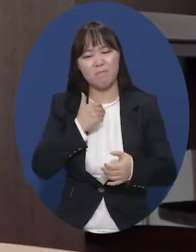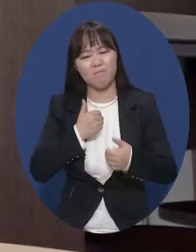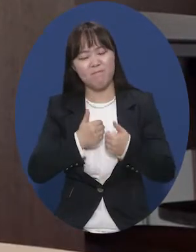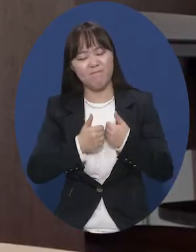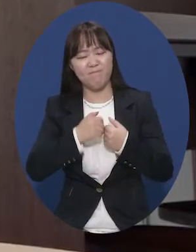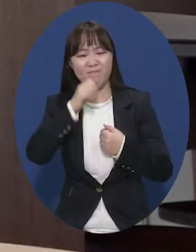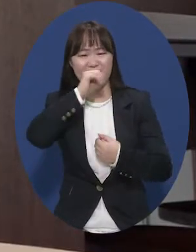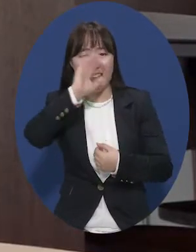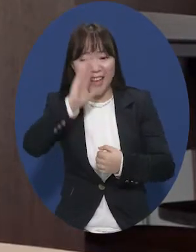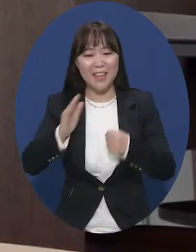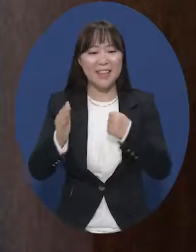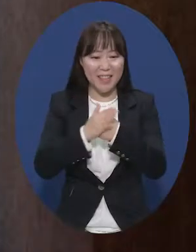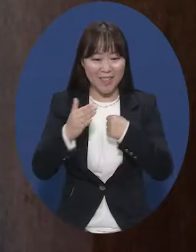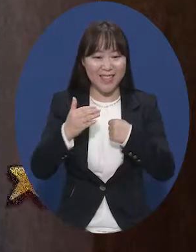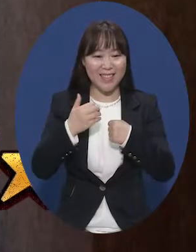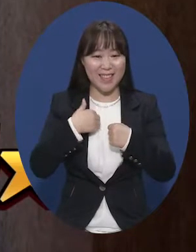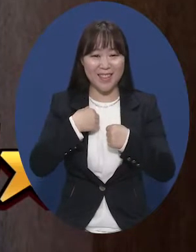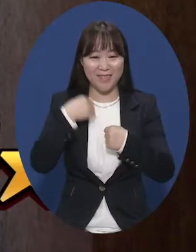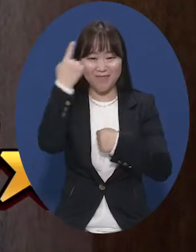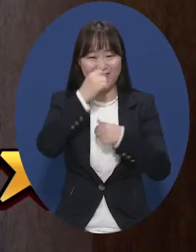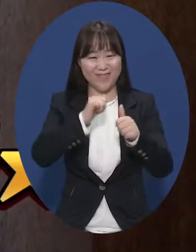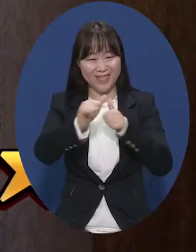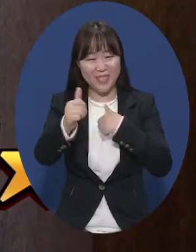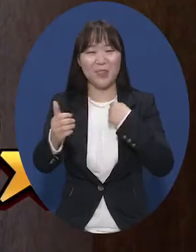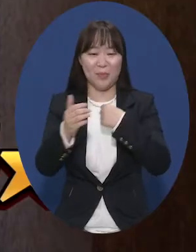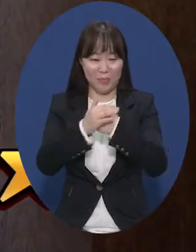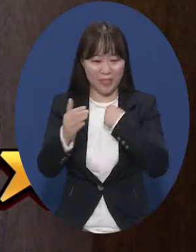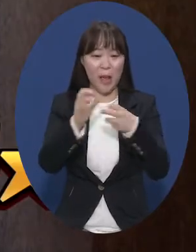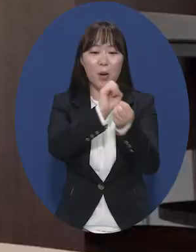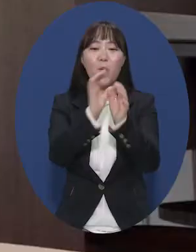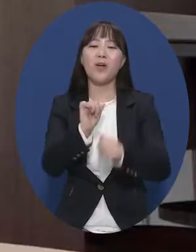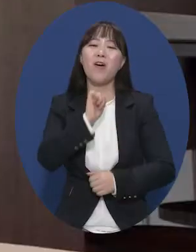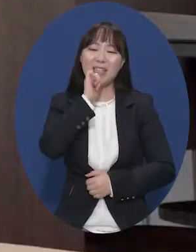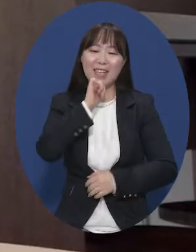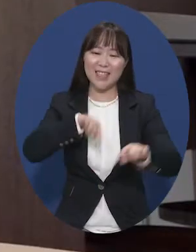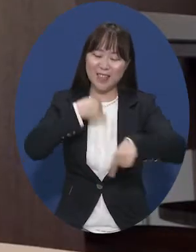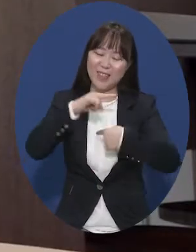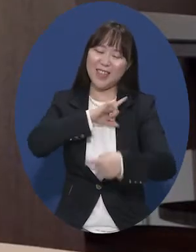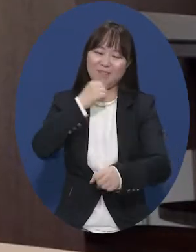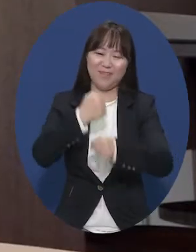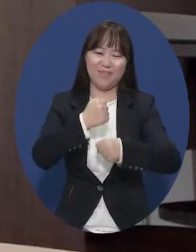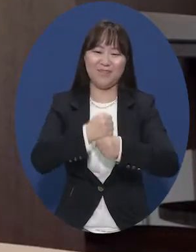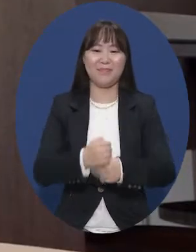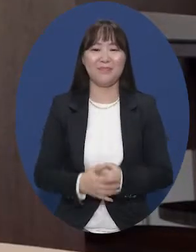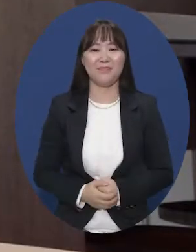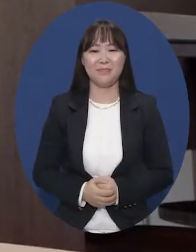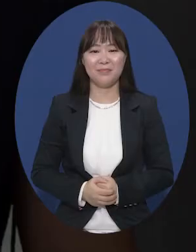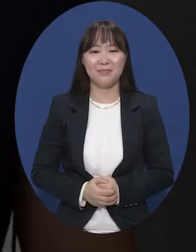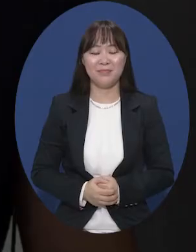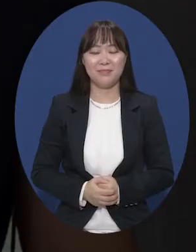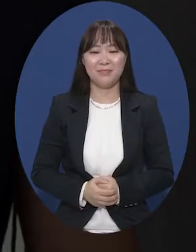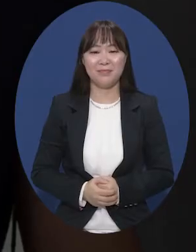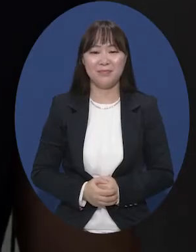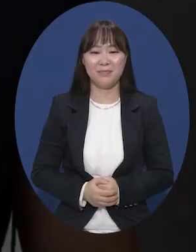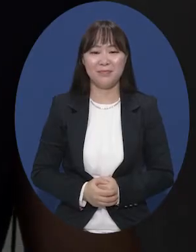조금은 안 좋잖아요? 그래서 제가 또 잘생기기도 했으니까 꽃거지라고 스스로 이름하였습니다.